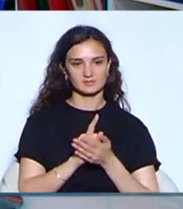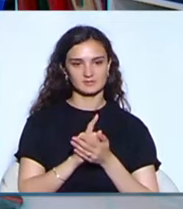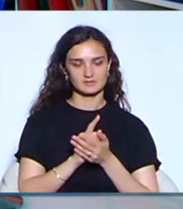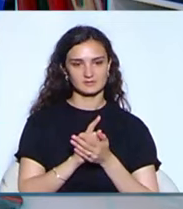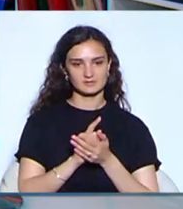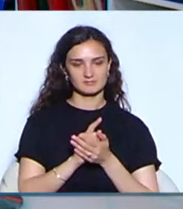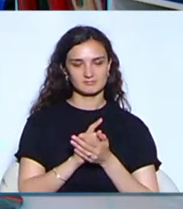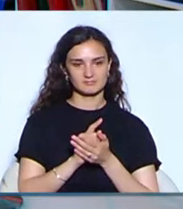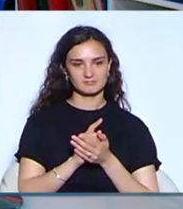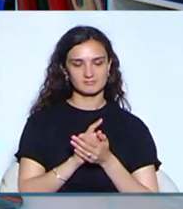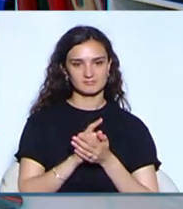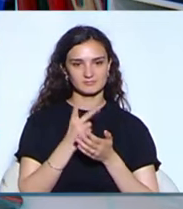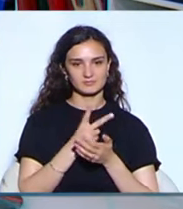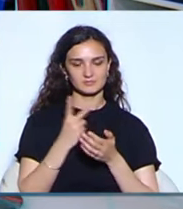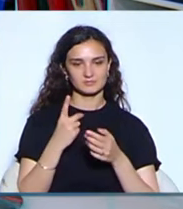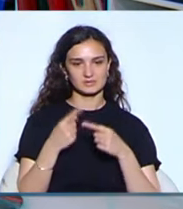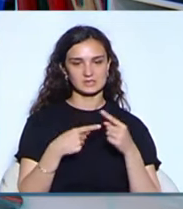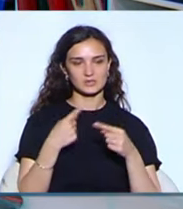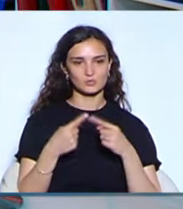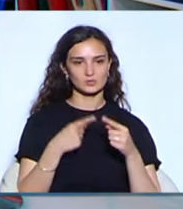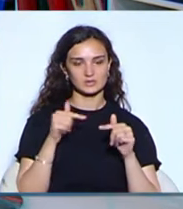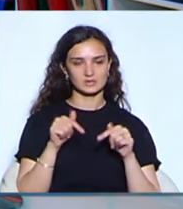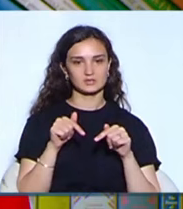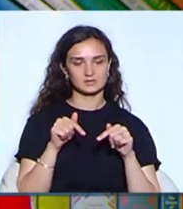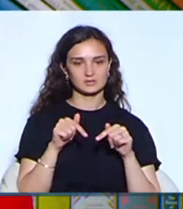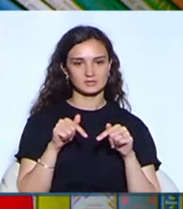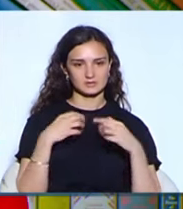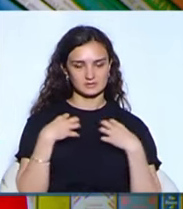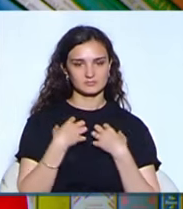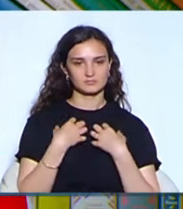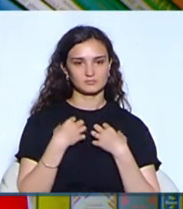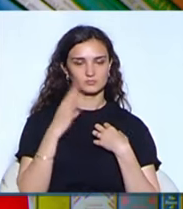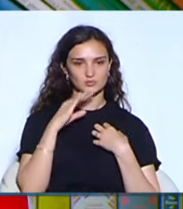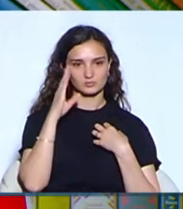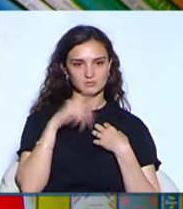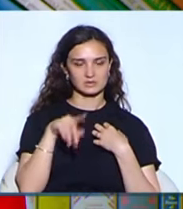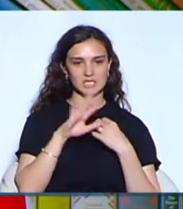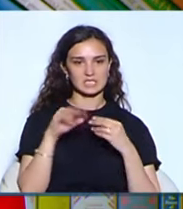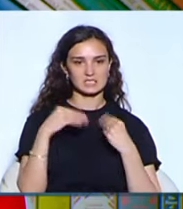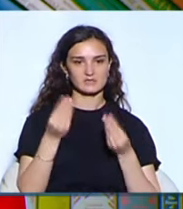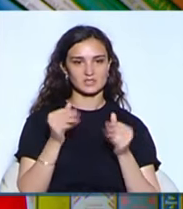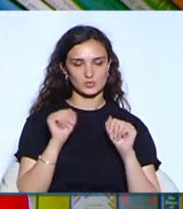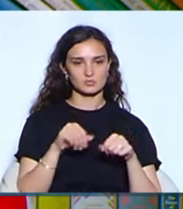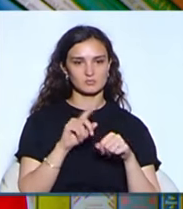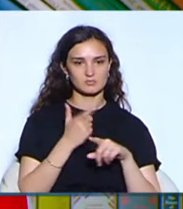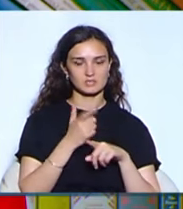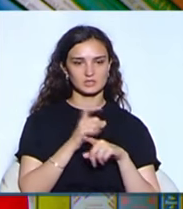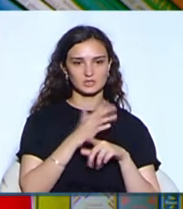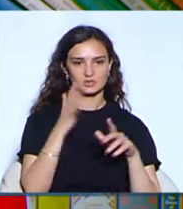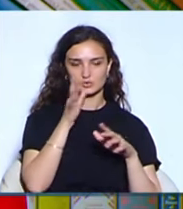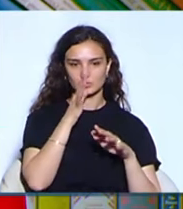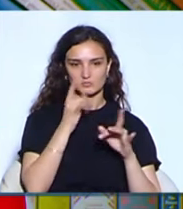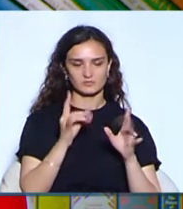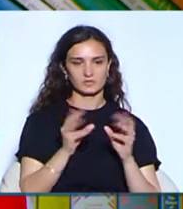აუცილებლად, რომ ნახეთ 21 საუკუნე სამწუხაროდ მშობელს არ აძლევს საშუალებას, რომ ძალიან დიდი დრო